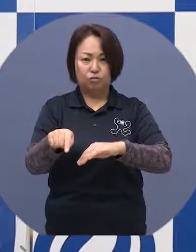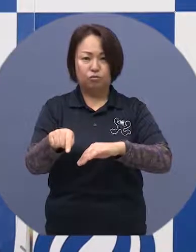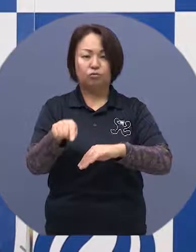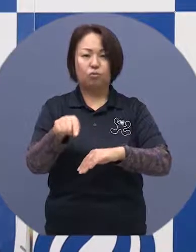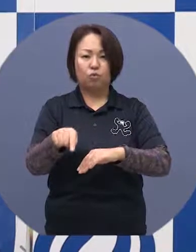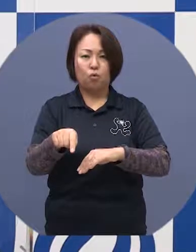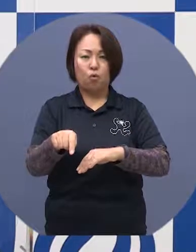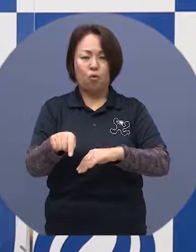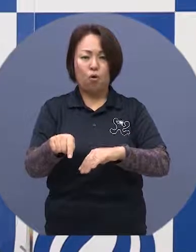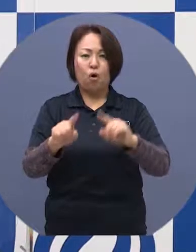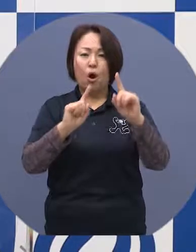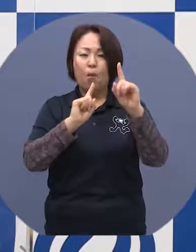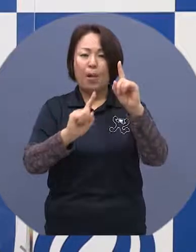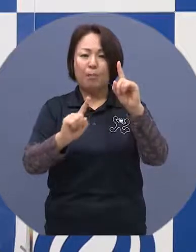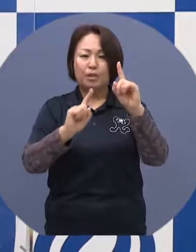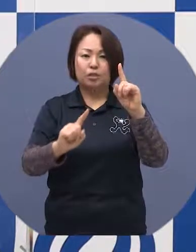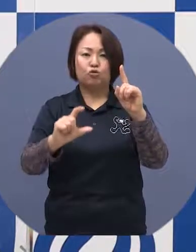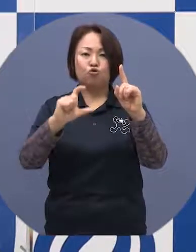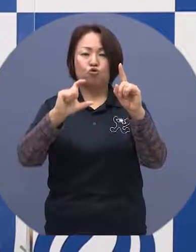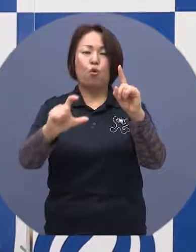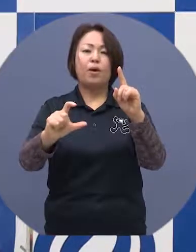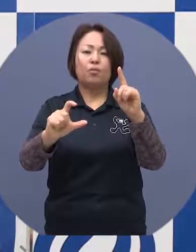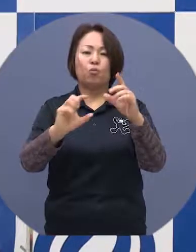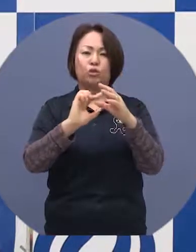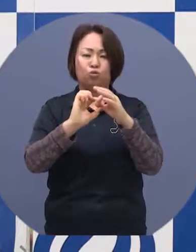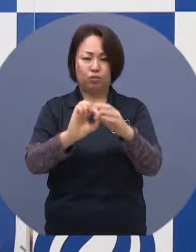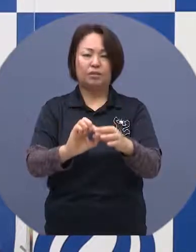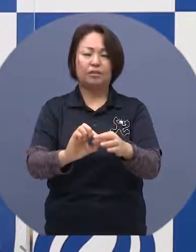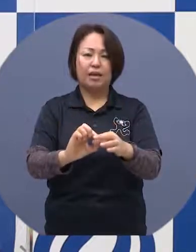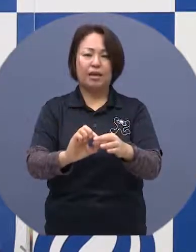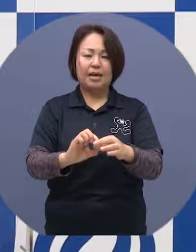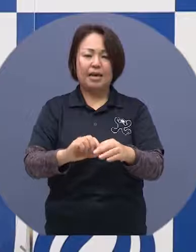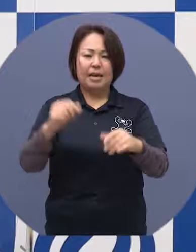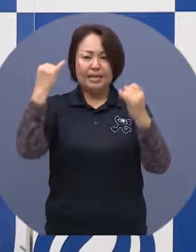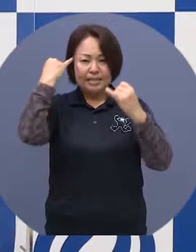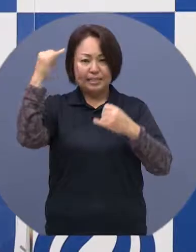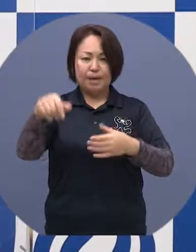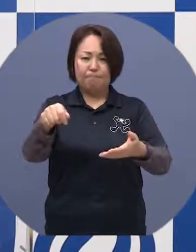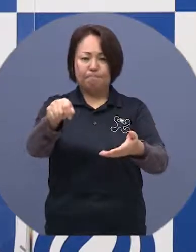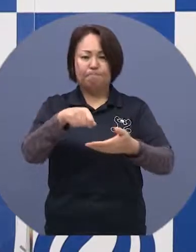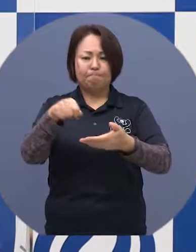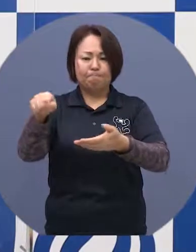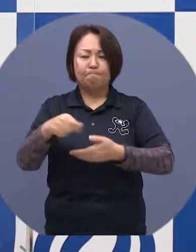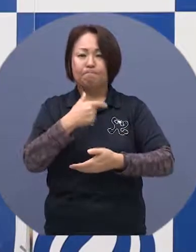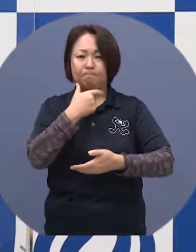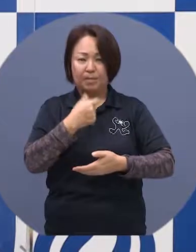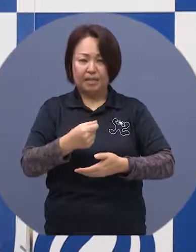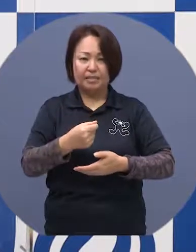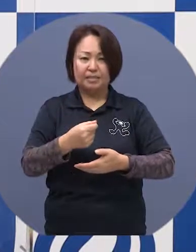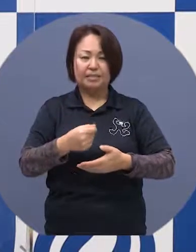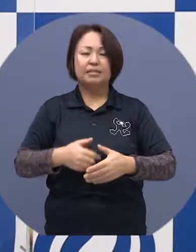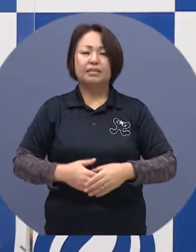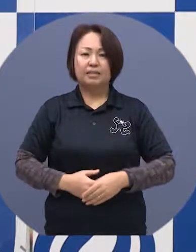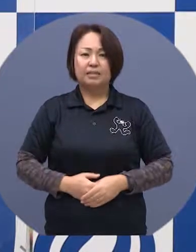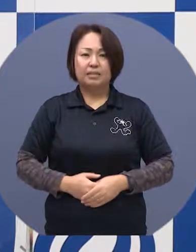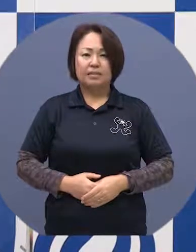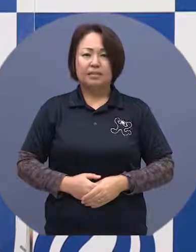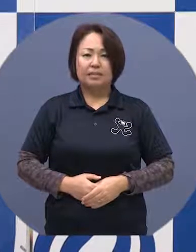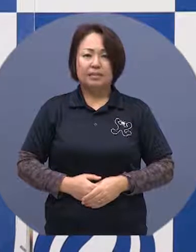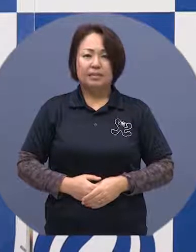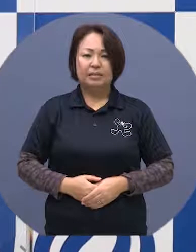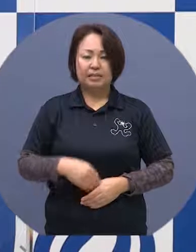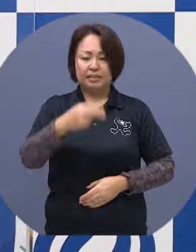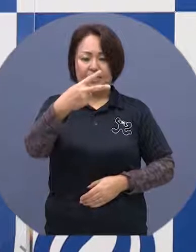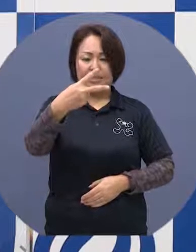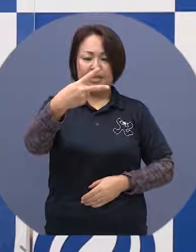ファブリックコメントに対しましてですねぜひそれぞれご意見をいただければというふうに思っております肌の方に月の